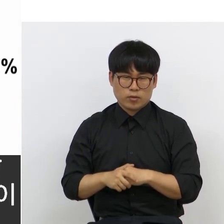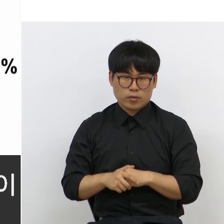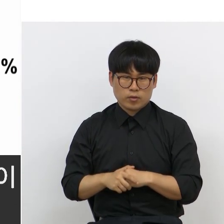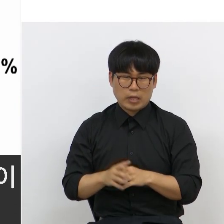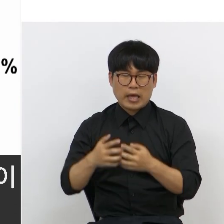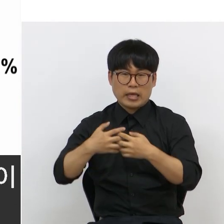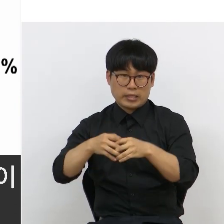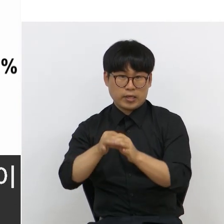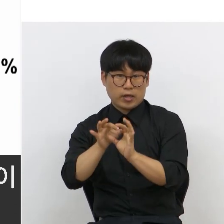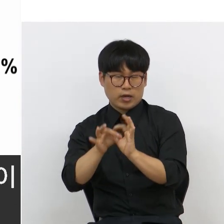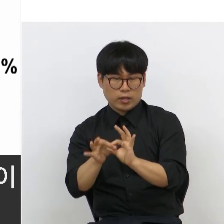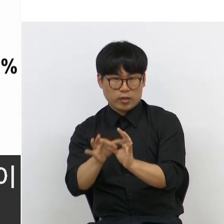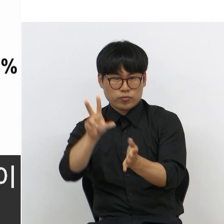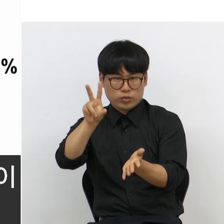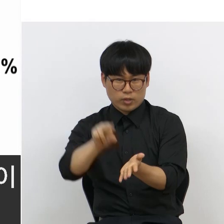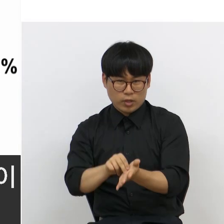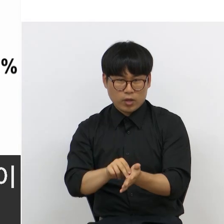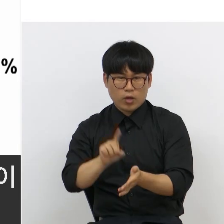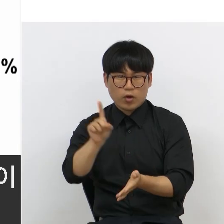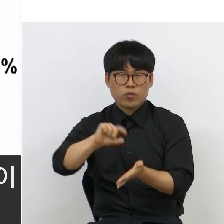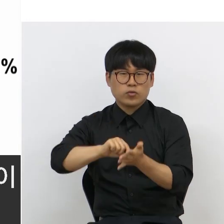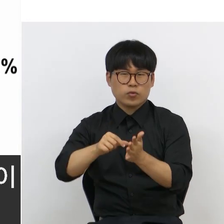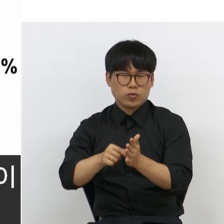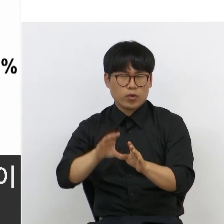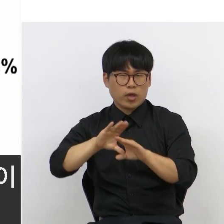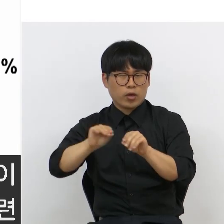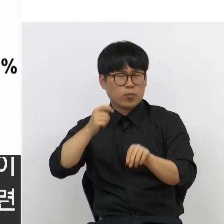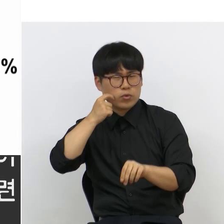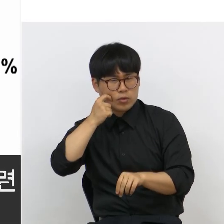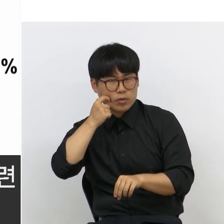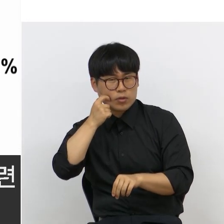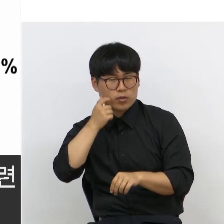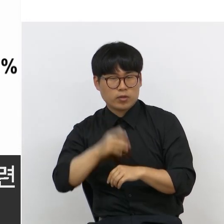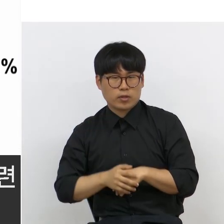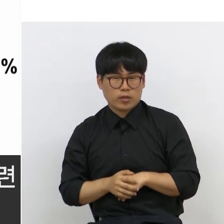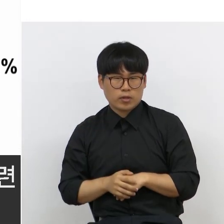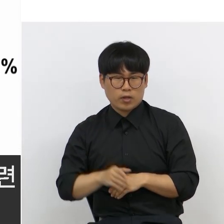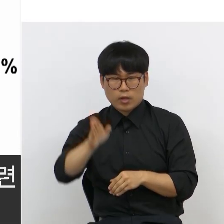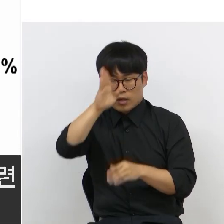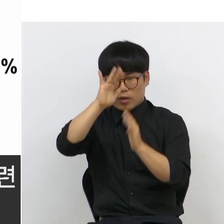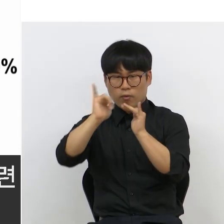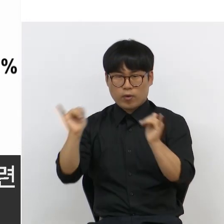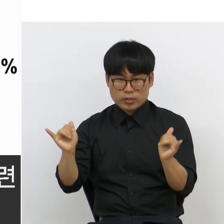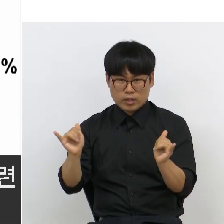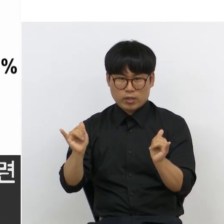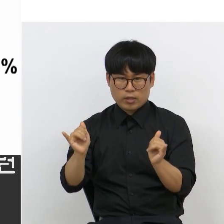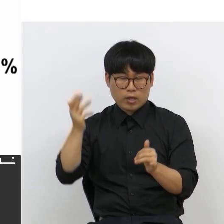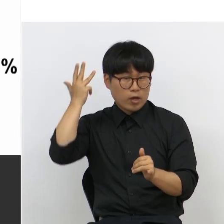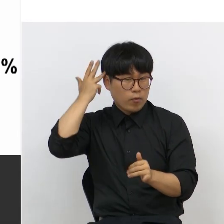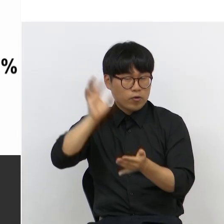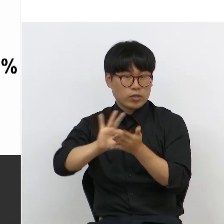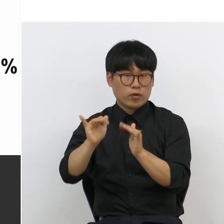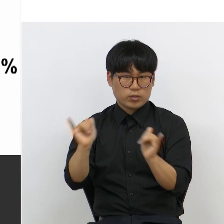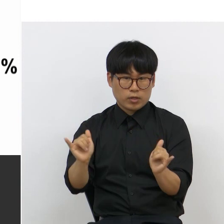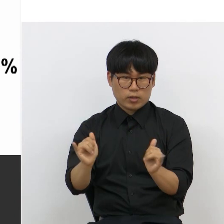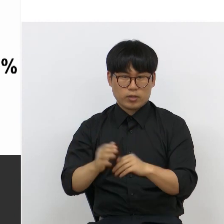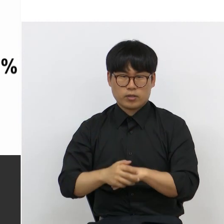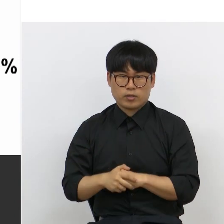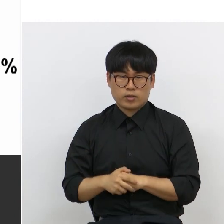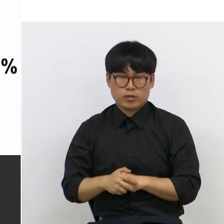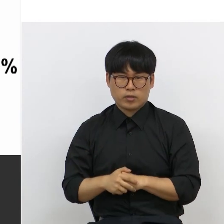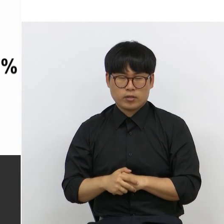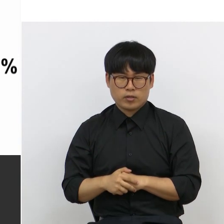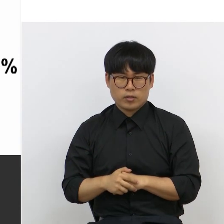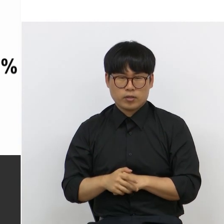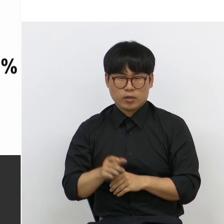기계와 관련된 요인, 어느 정도는 우리가 해결할 수 없는 요인이 있고 환자와 관련된 요인이 있습니다. 환자와 관련된 요인은 이제 제가